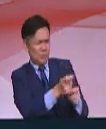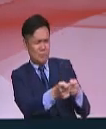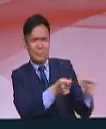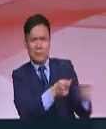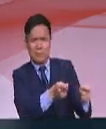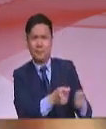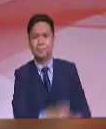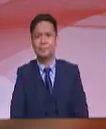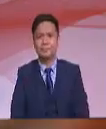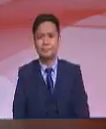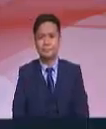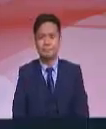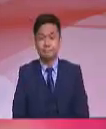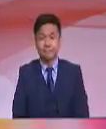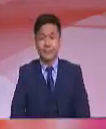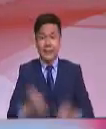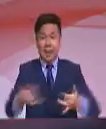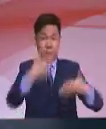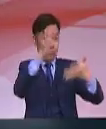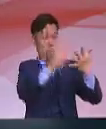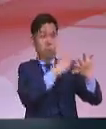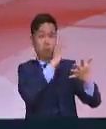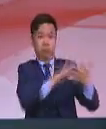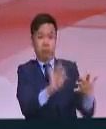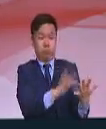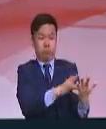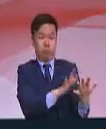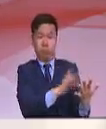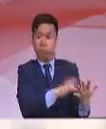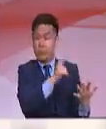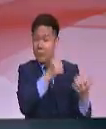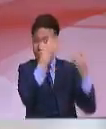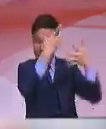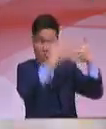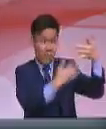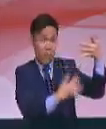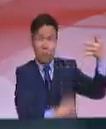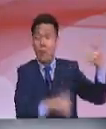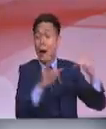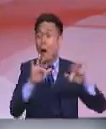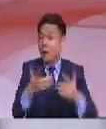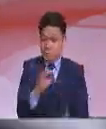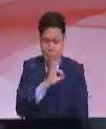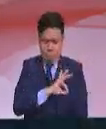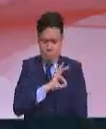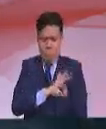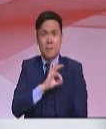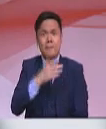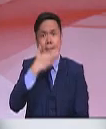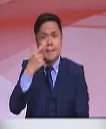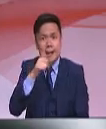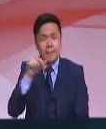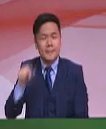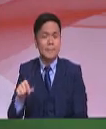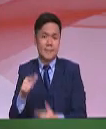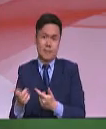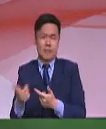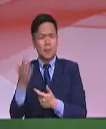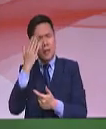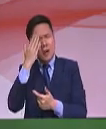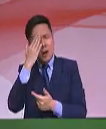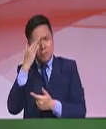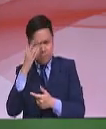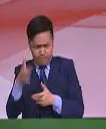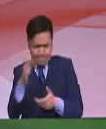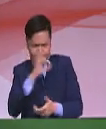dikawal. Kemunculan sumber media yang pelbagai perlu dimanfaatkan sebaiknya oleh syarikat penyiar. Menyedari hal